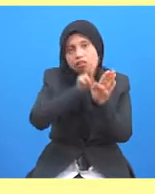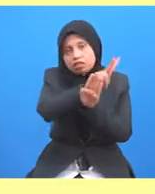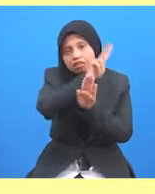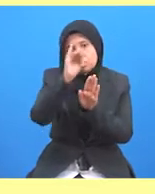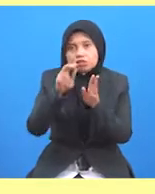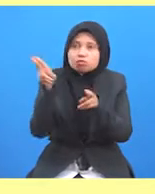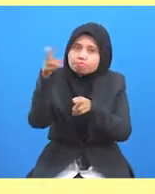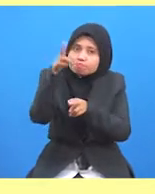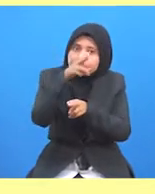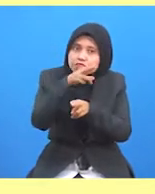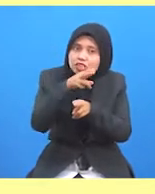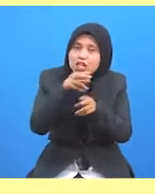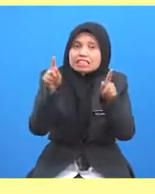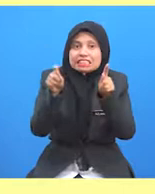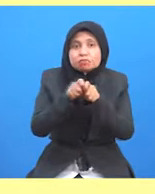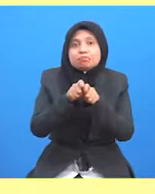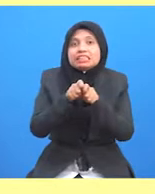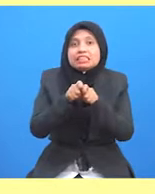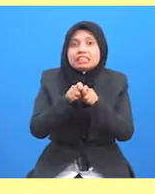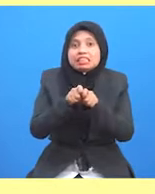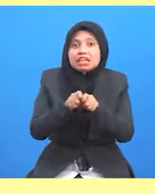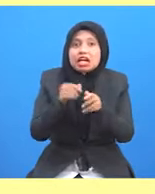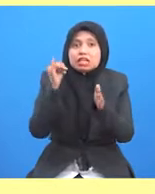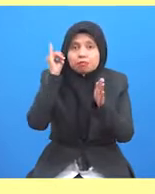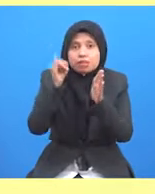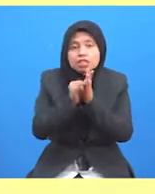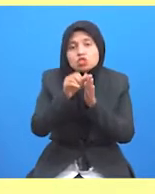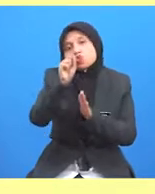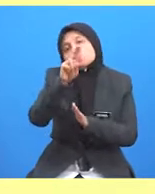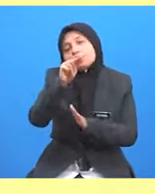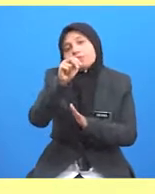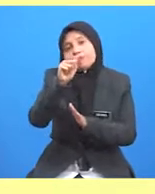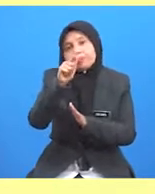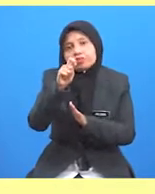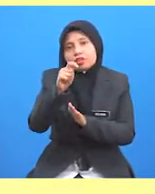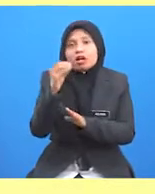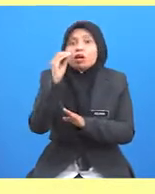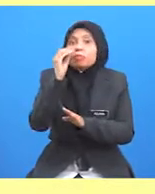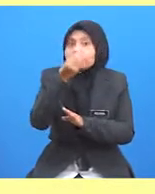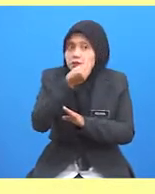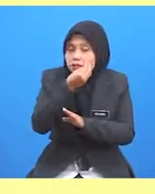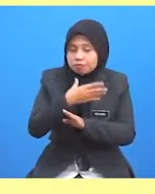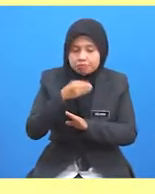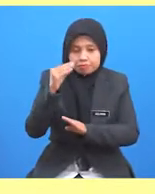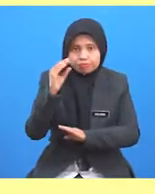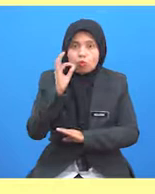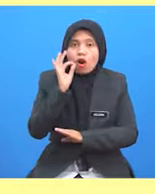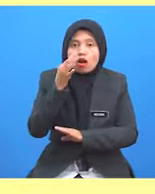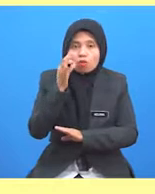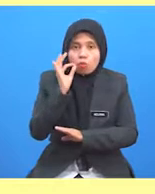fardu. Dahan dan ranting-ranting serta daun-daun yang menghijau diumpamakan